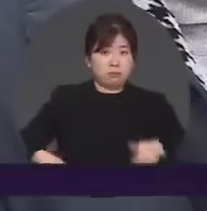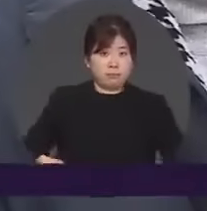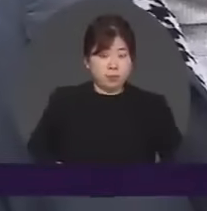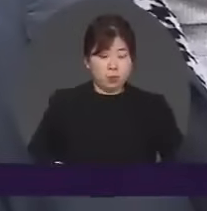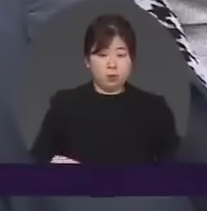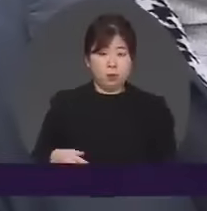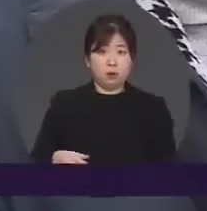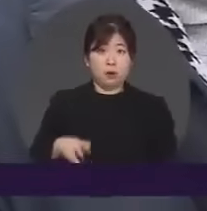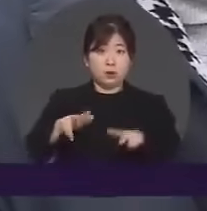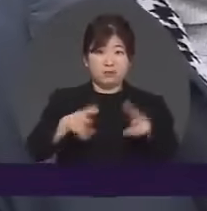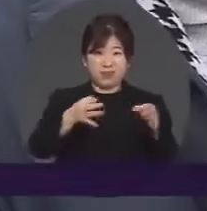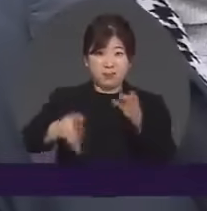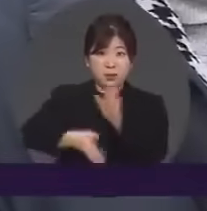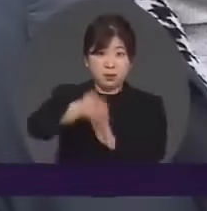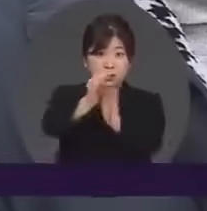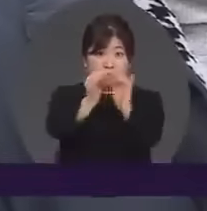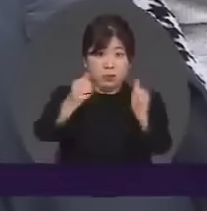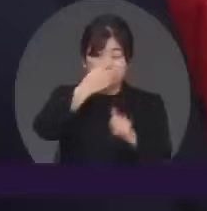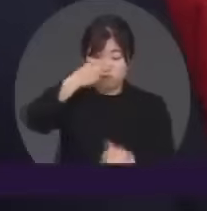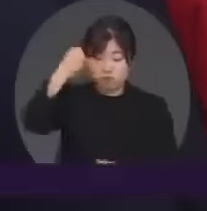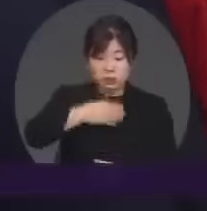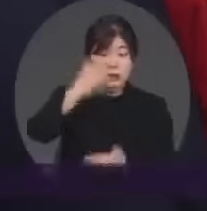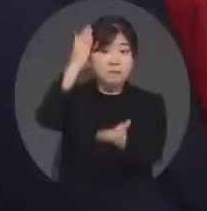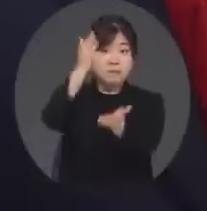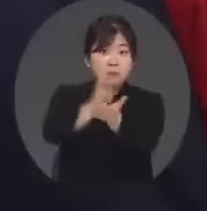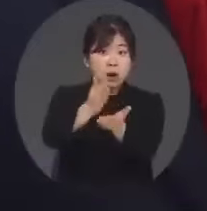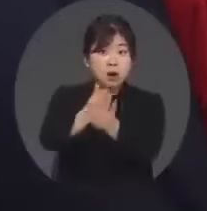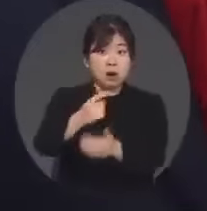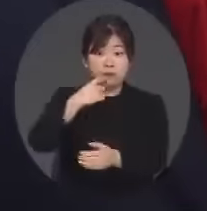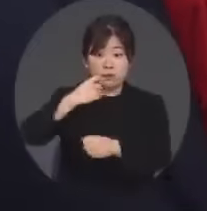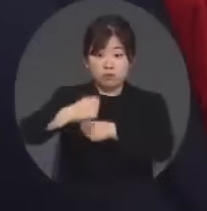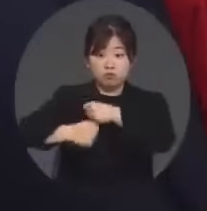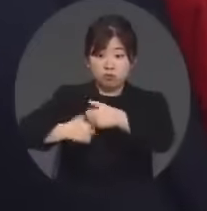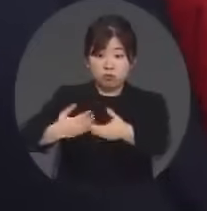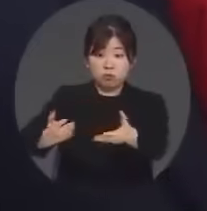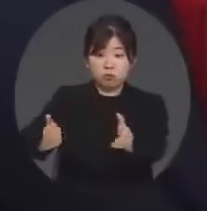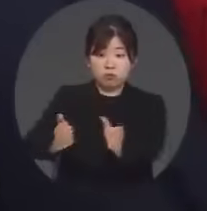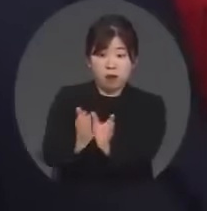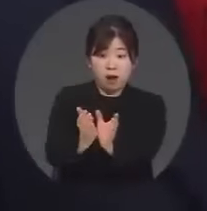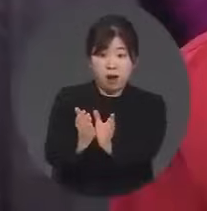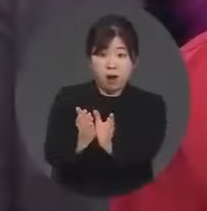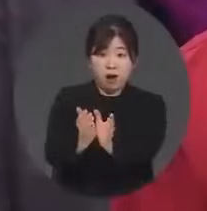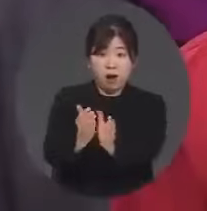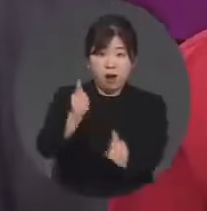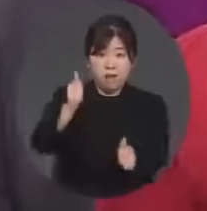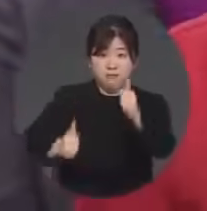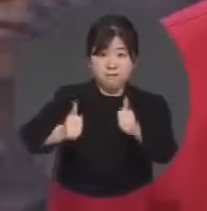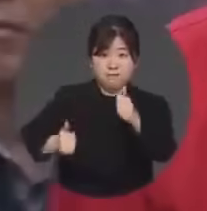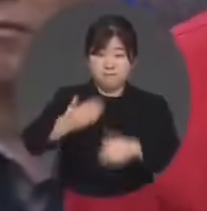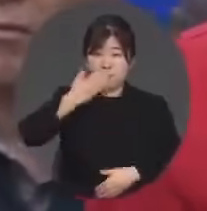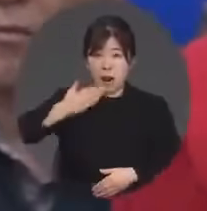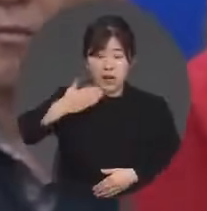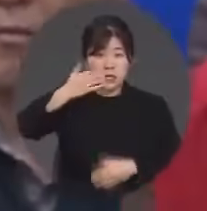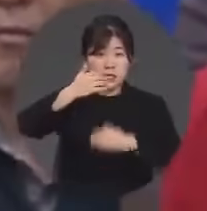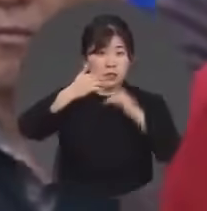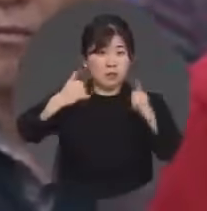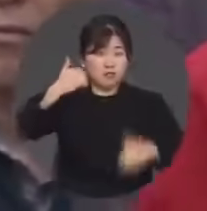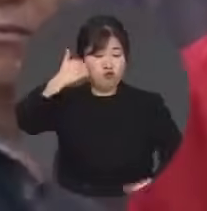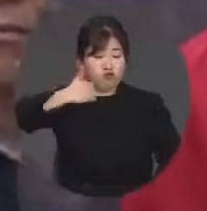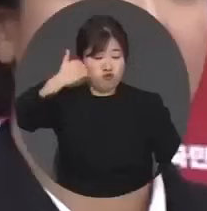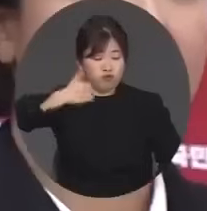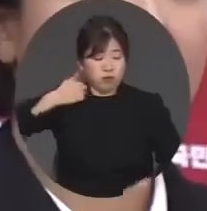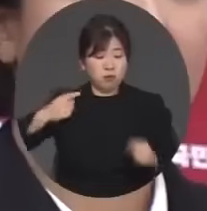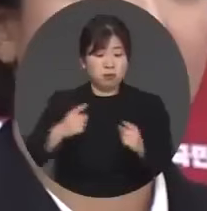민주당 후보를 꺾을 수 있는 경쟁력 있는 적임자가 누구인지 김해 시민들과 당원 동지들에게